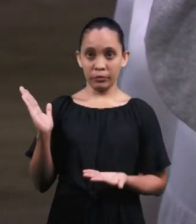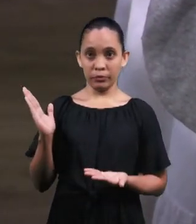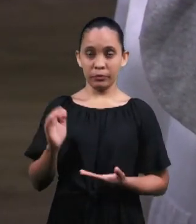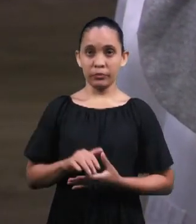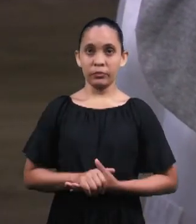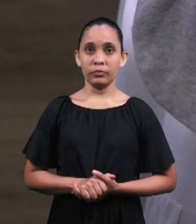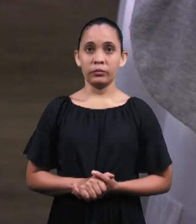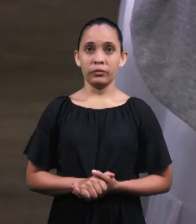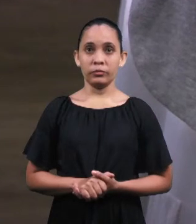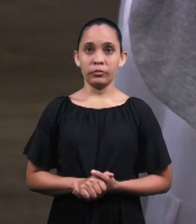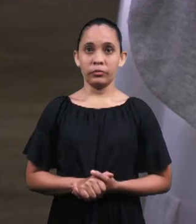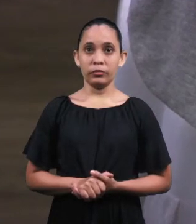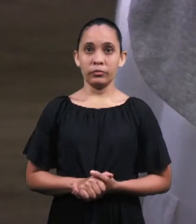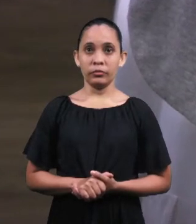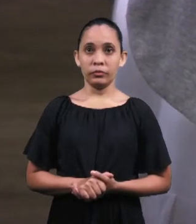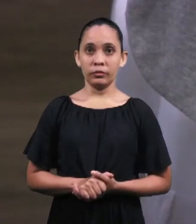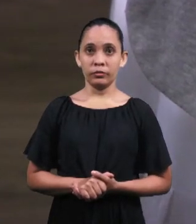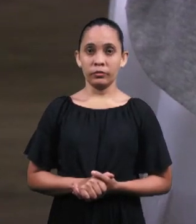On tourne,